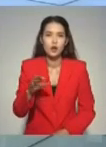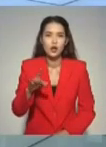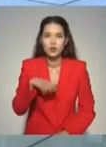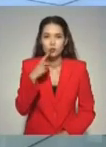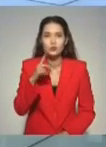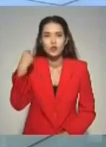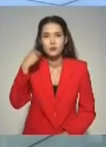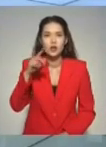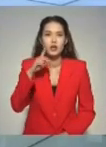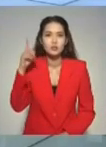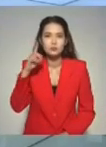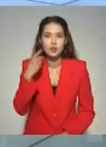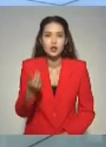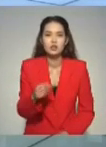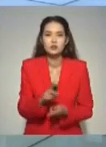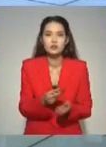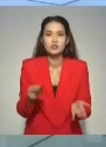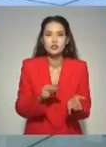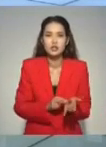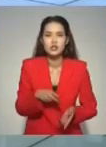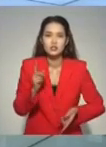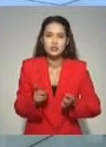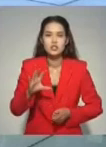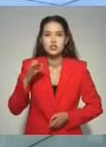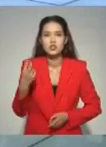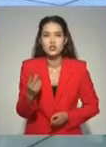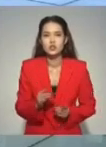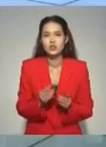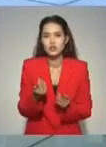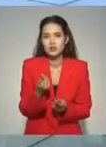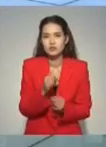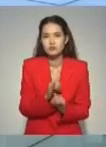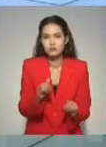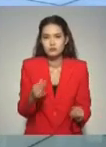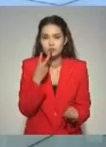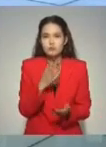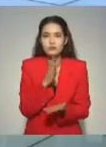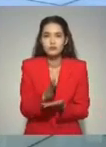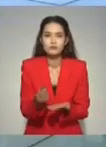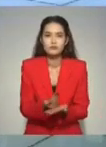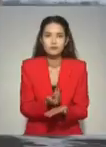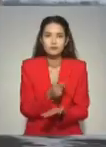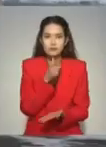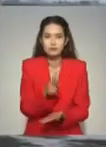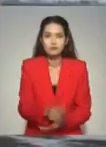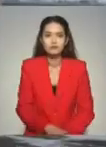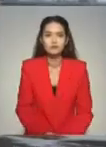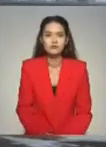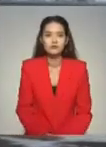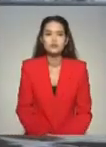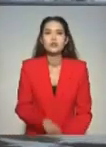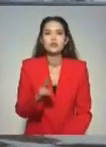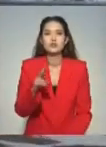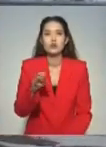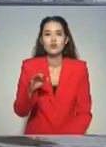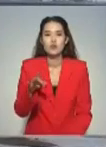что президентский молодежный кадровый резерв уже стал действенным социальным лифтом. Репортаж Ергали Рамазанула. Касым-Жомарт